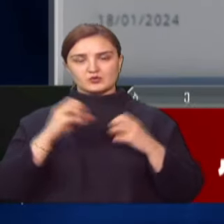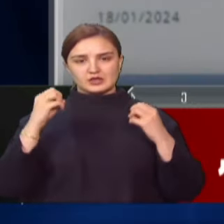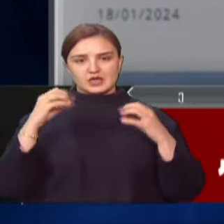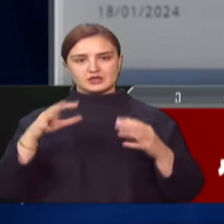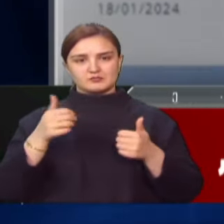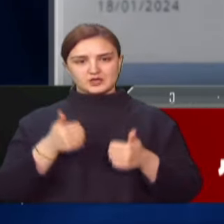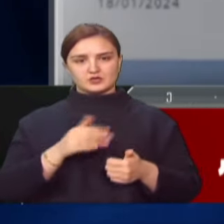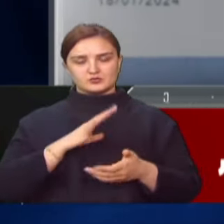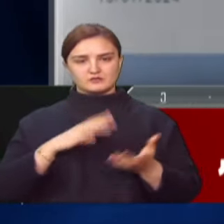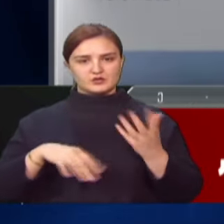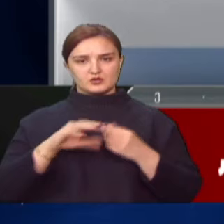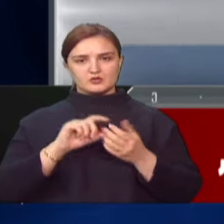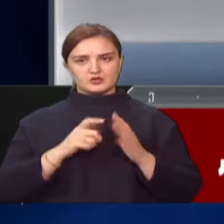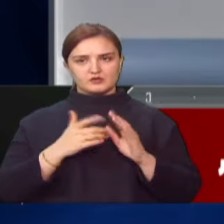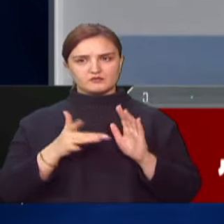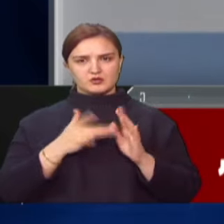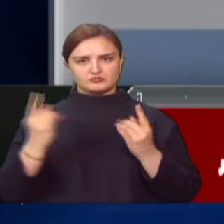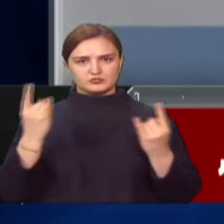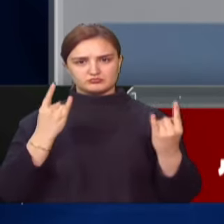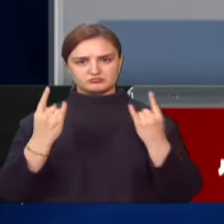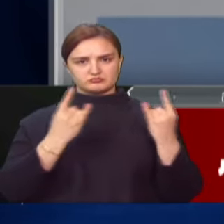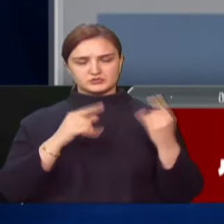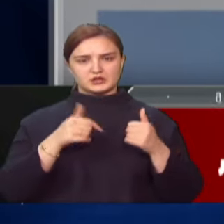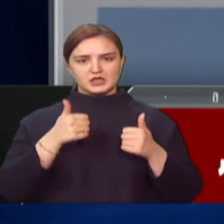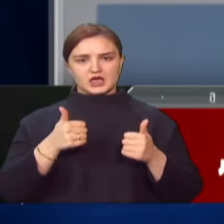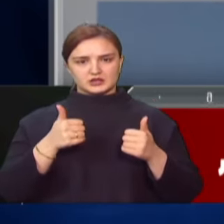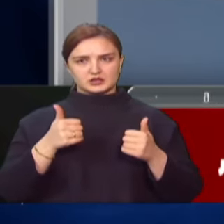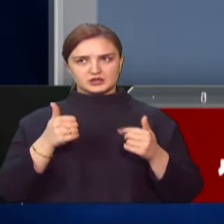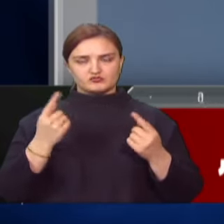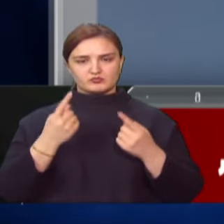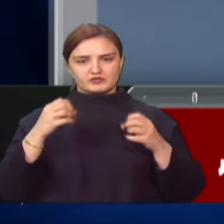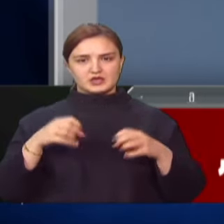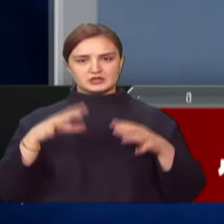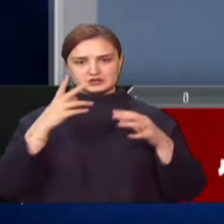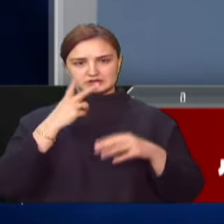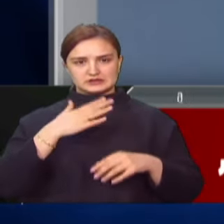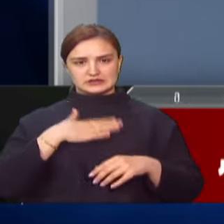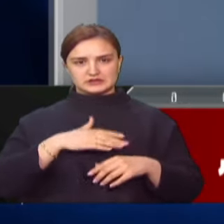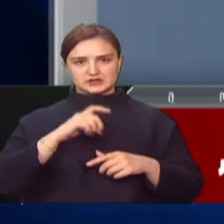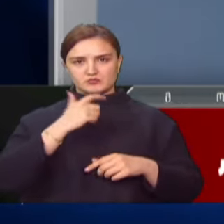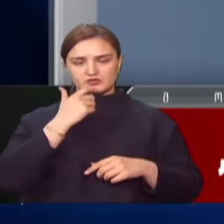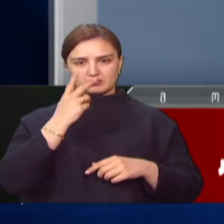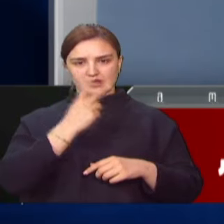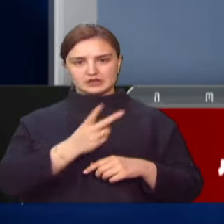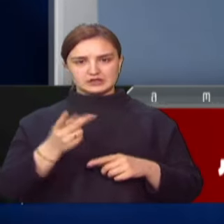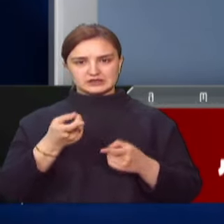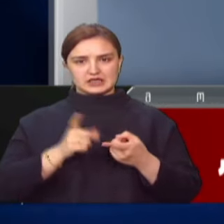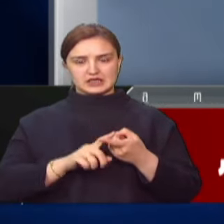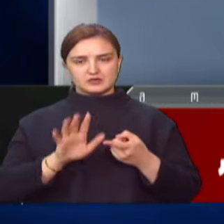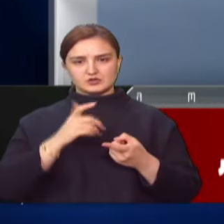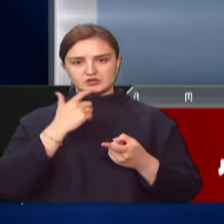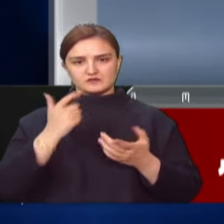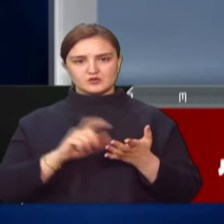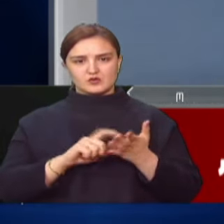იყო. Თითქმის ყველა ოთახს დიდი ფანჯრები ჰქონდა, რაც უზრუნველყოფდა კარგ ბუნებრივ განათებას და სასიამოვნო ხედს. Თუმცა ეს არ ეხებოდა სააკაშვილის ოთახს,